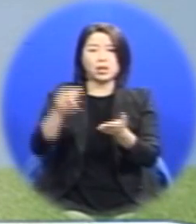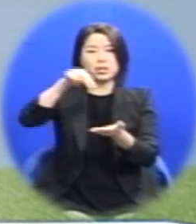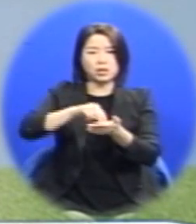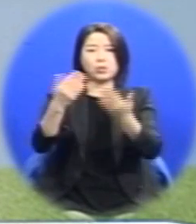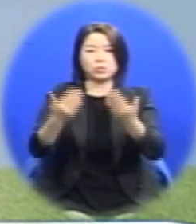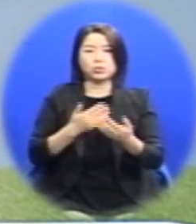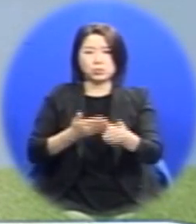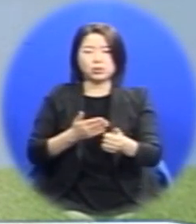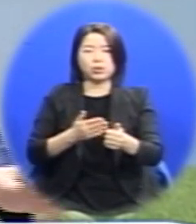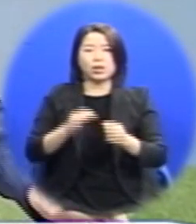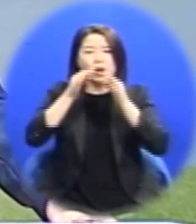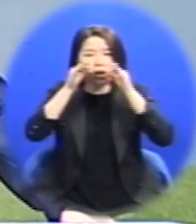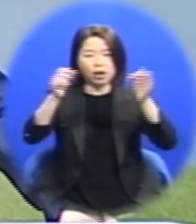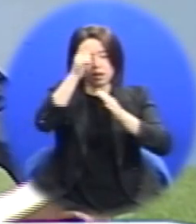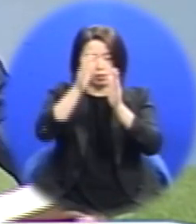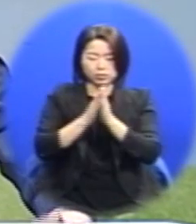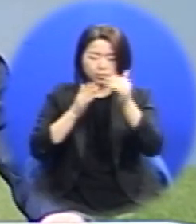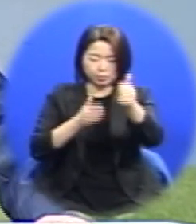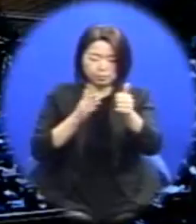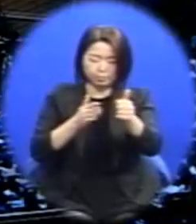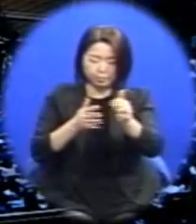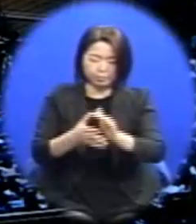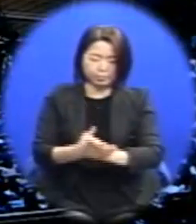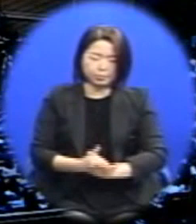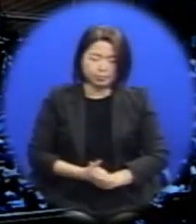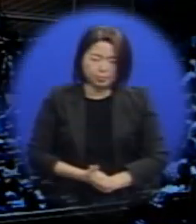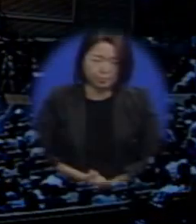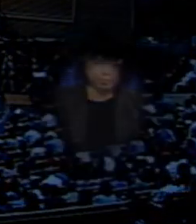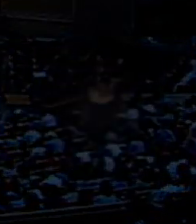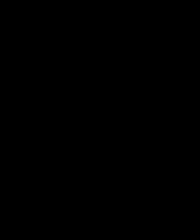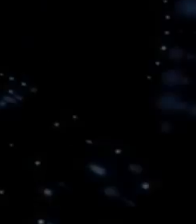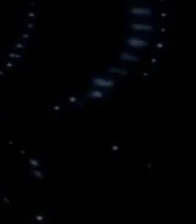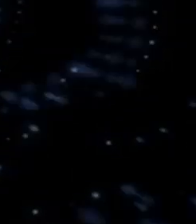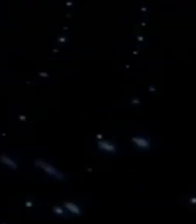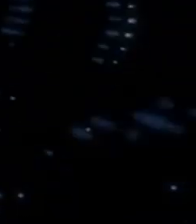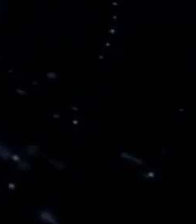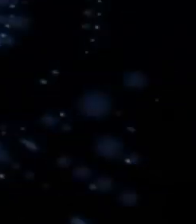세워주십시오. 통성으로 우리 기도하겠습니다. 은혜와 사랑이 충만하신 아버지 하나님.